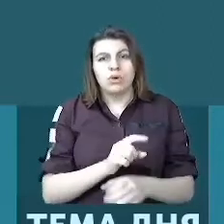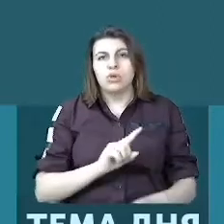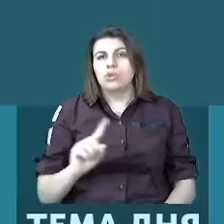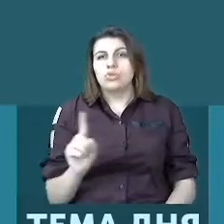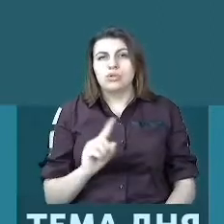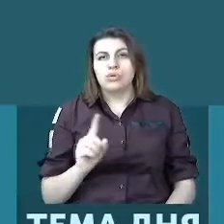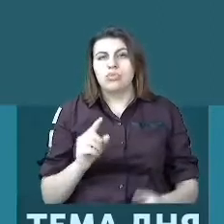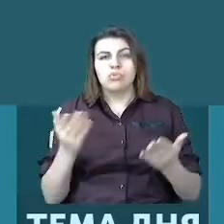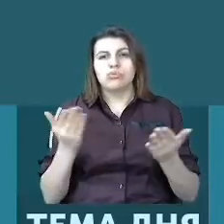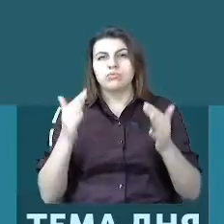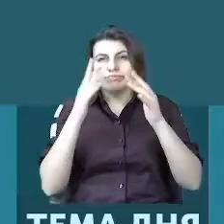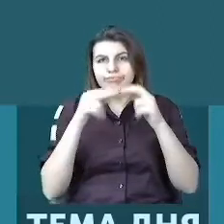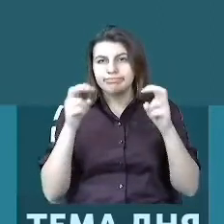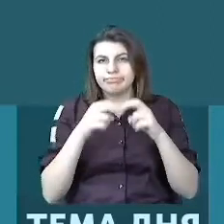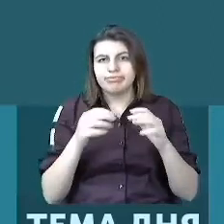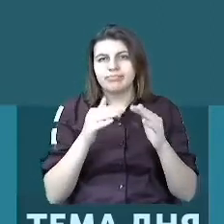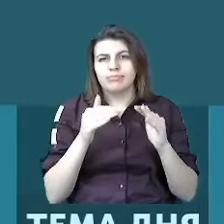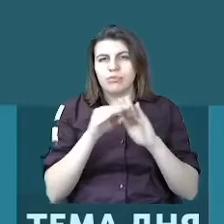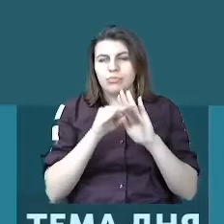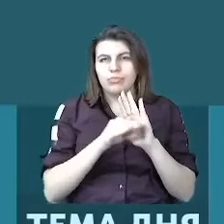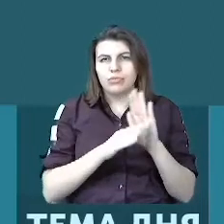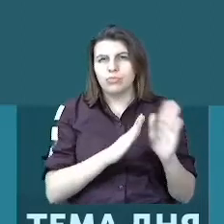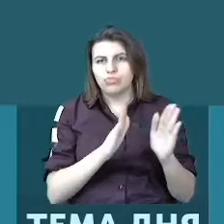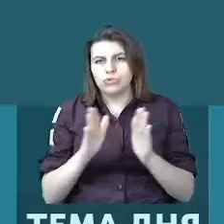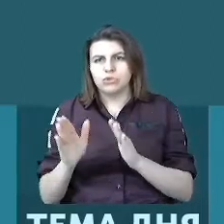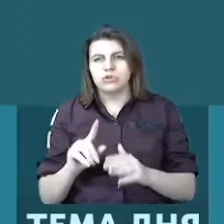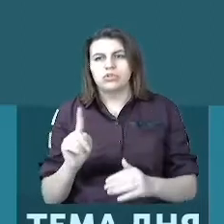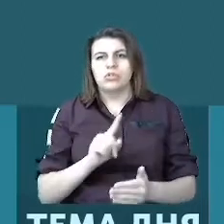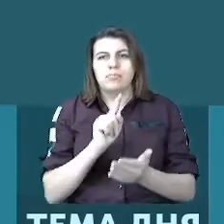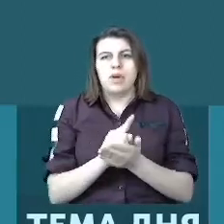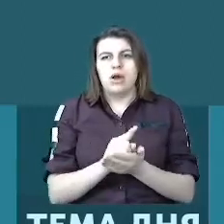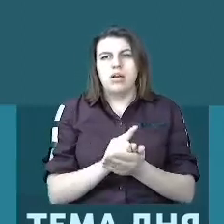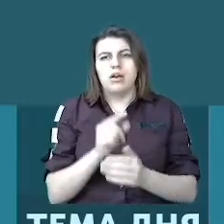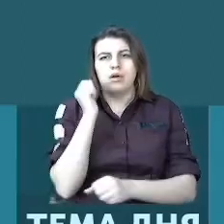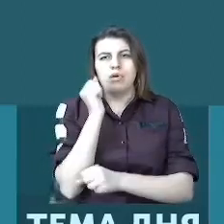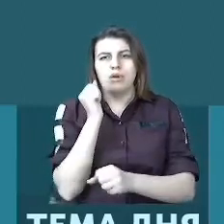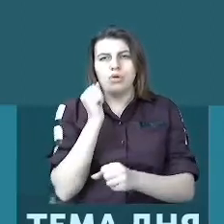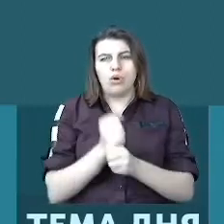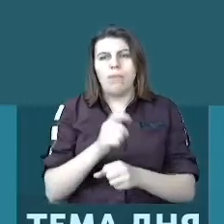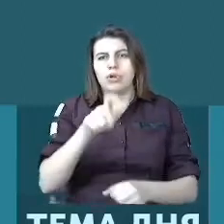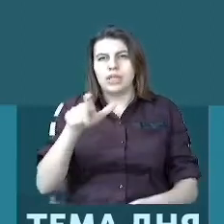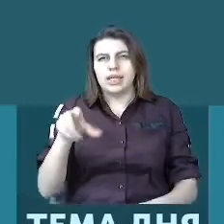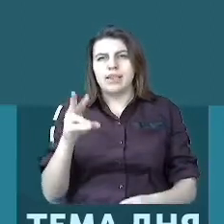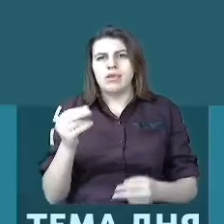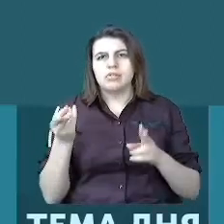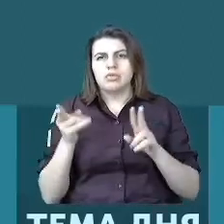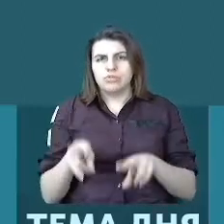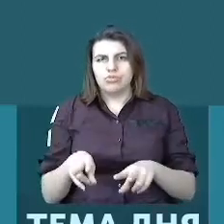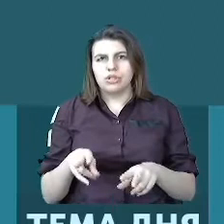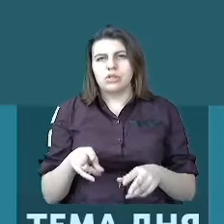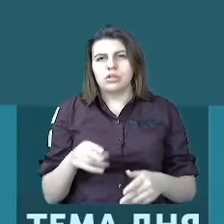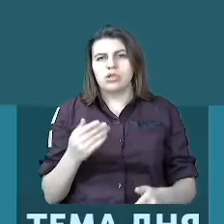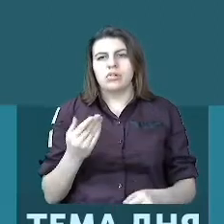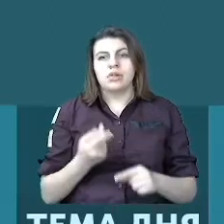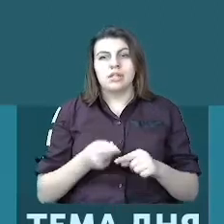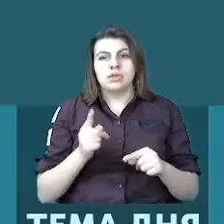процедур, які залишаться, які привілеї має якісь робітники щоб на залишення. До речі, без згоди